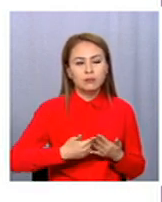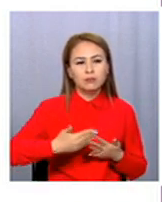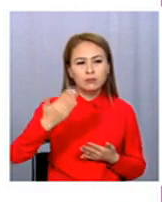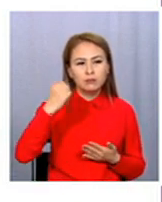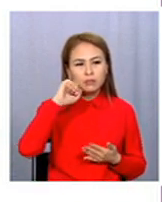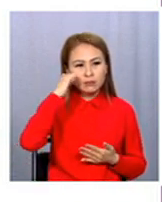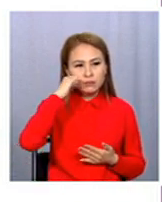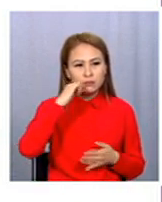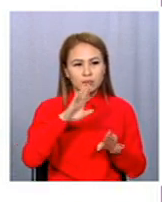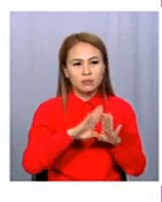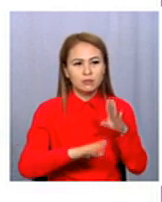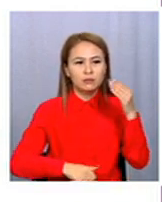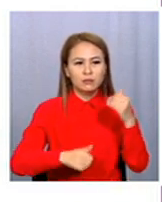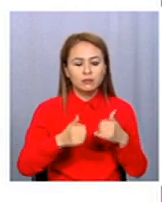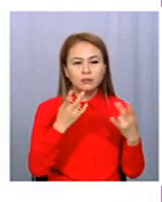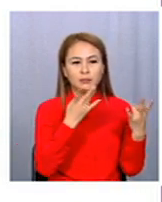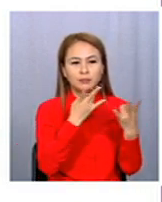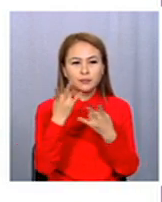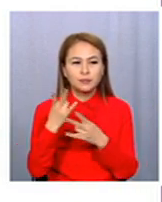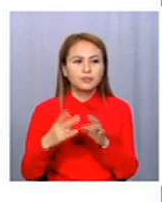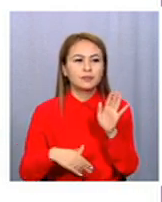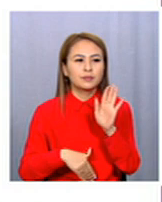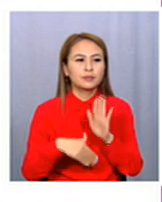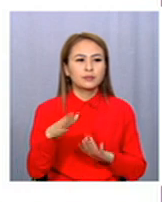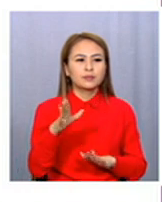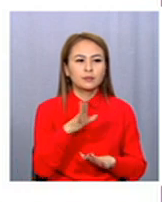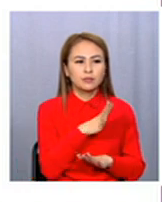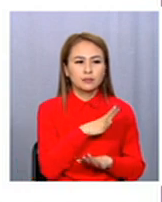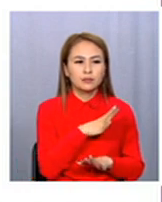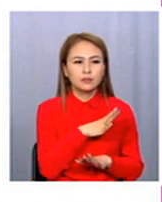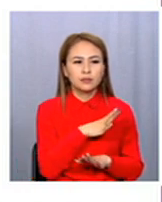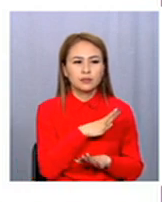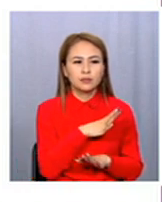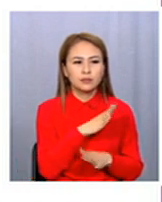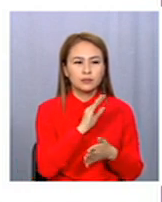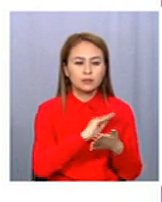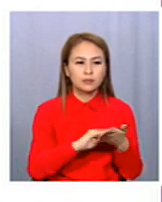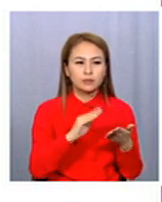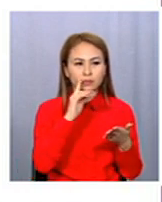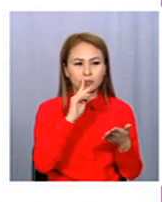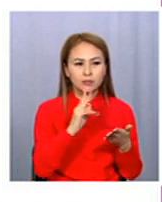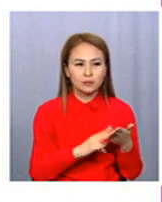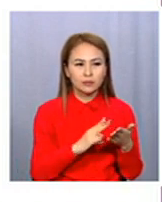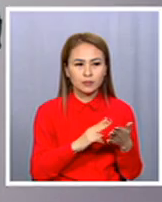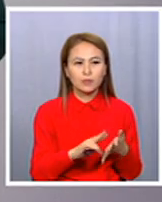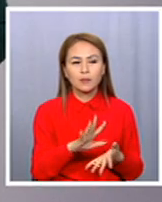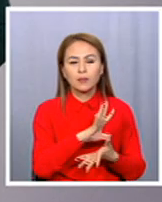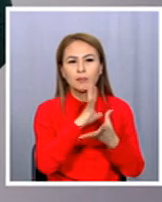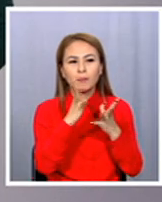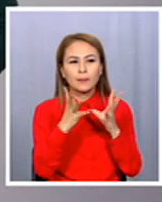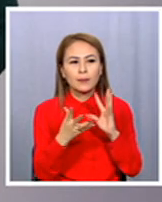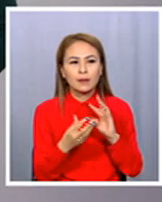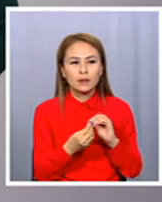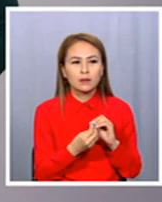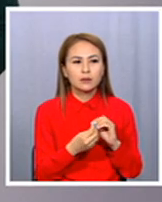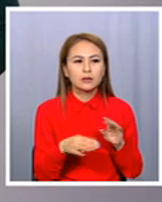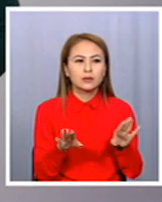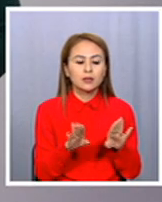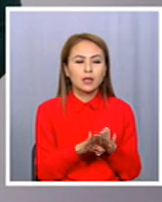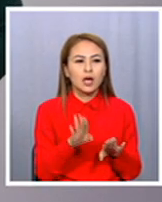біздің әжелерімізбен салыстыру жаңсақтық деген үзінділерімен дәлелдеймін. Қортындылай